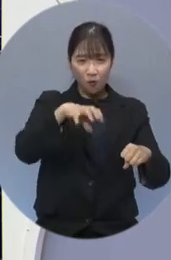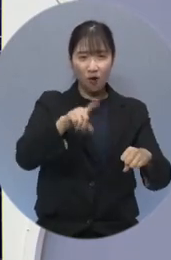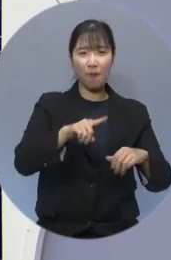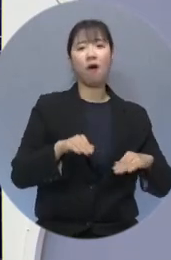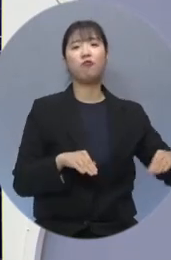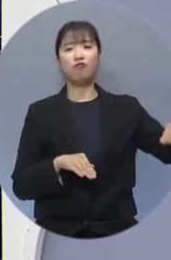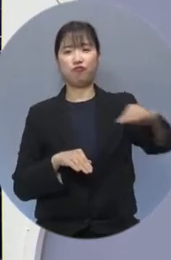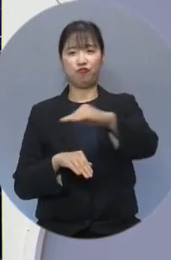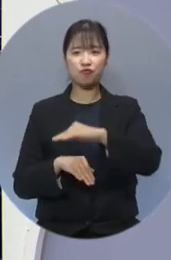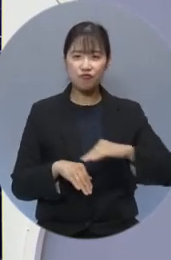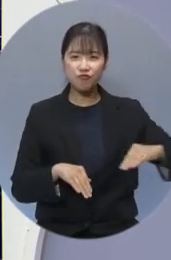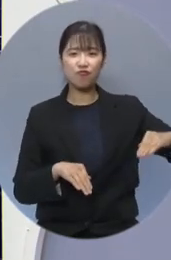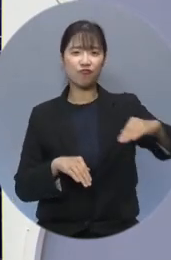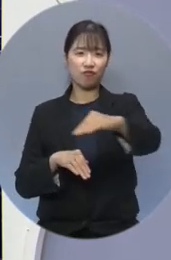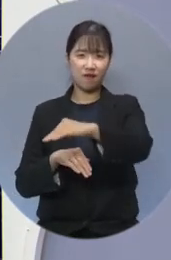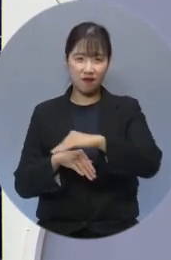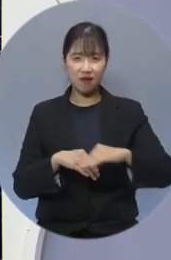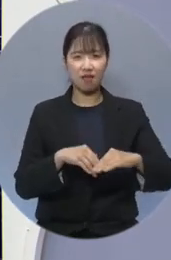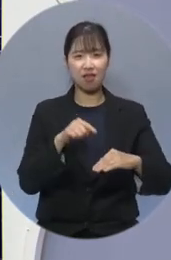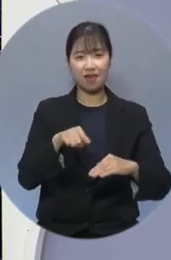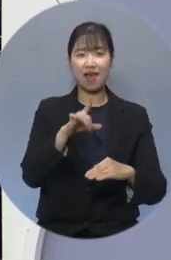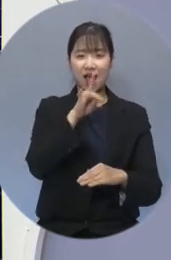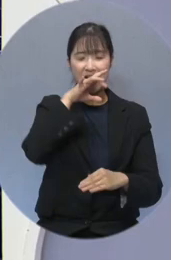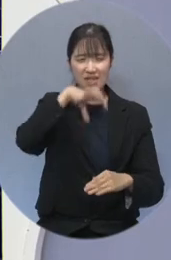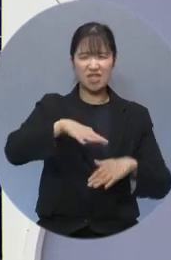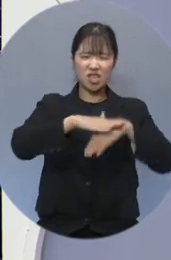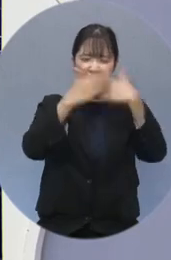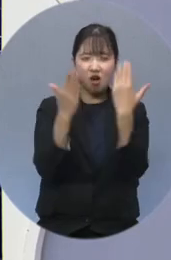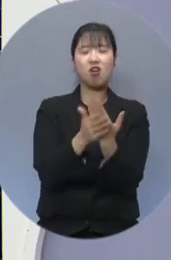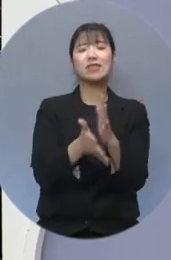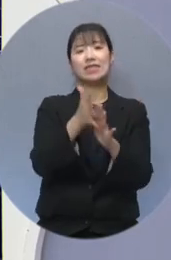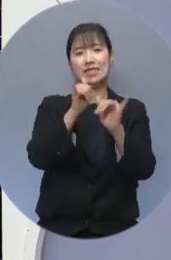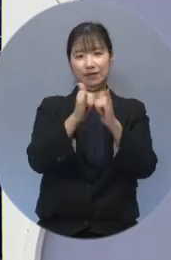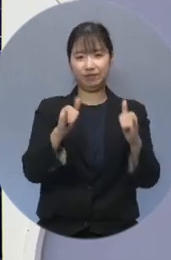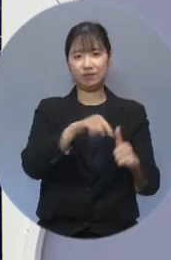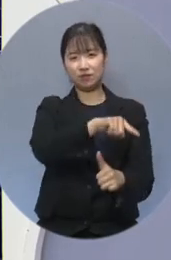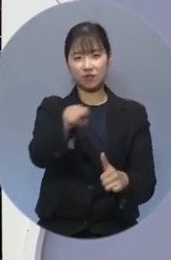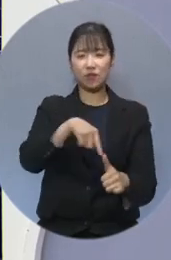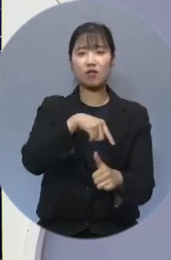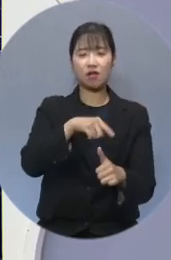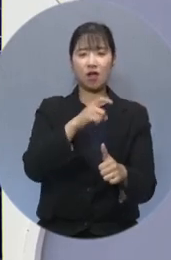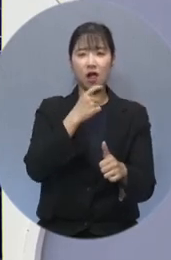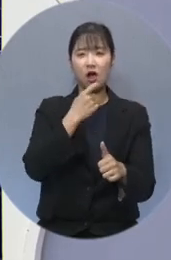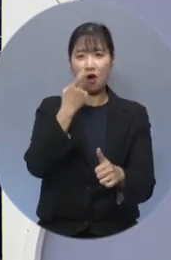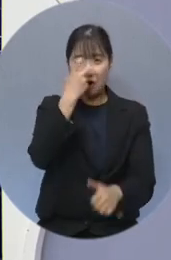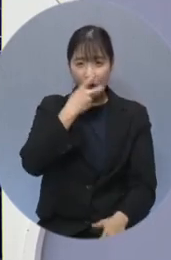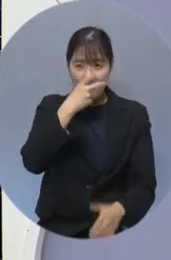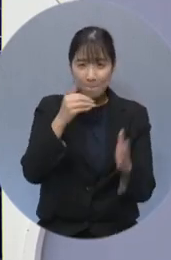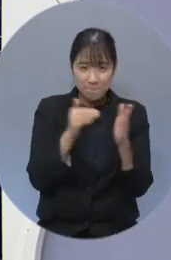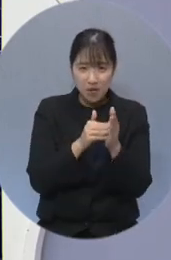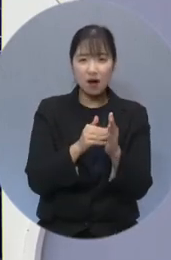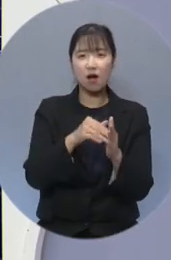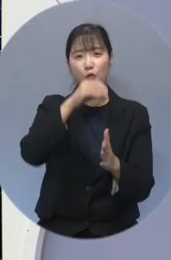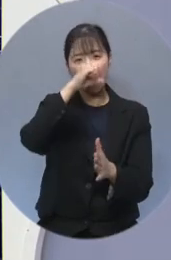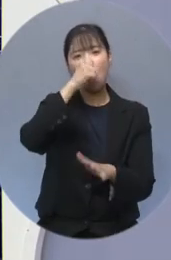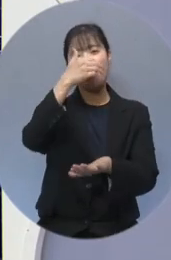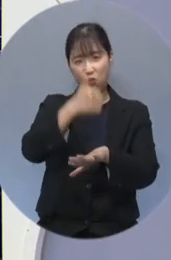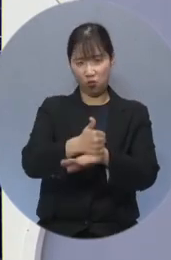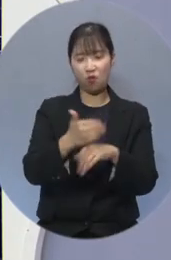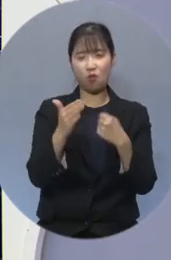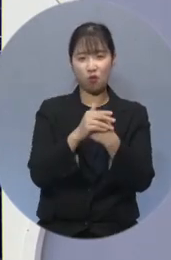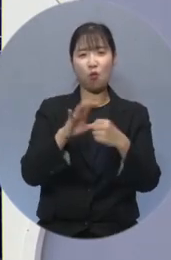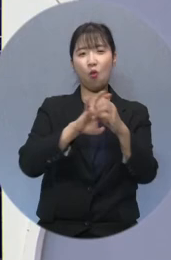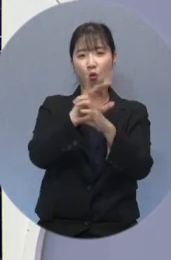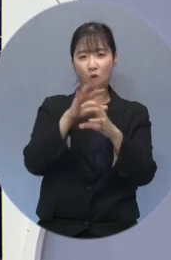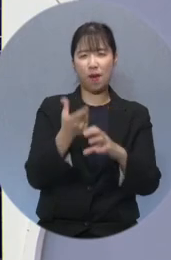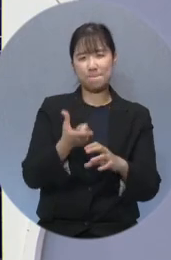스루를 처음으로 강릉에서 한번 전시민 대상으로 해서 좋은 결과를 얻었고 빠르게 코로나를 잠재울